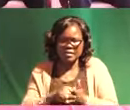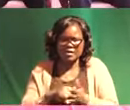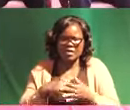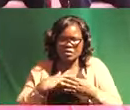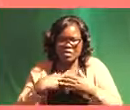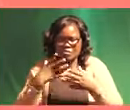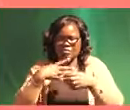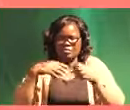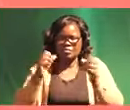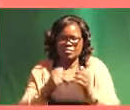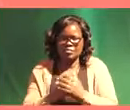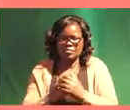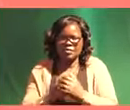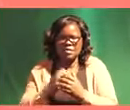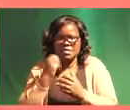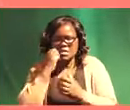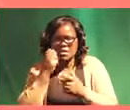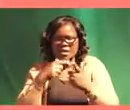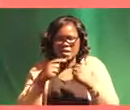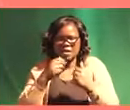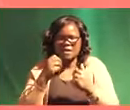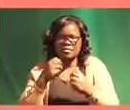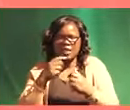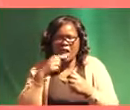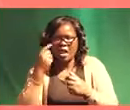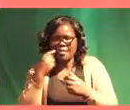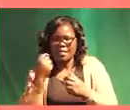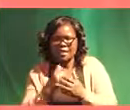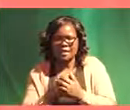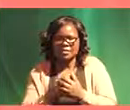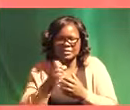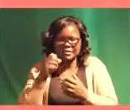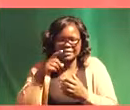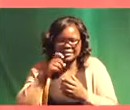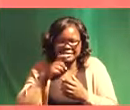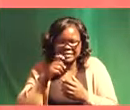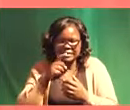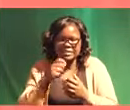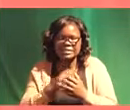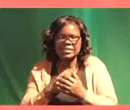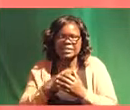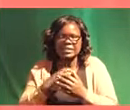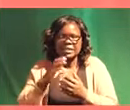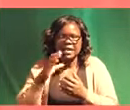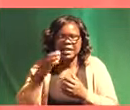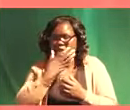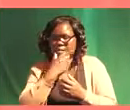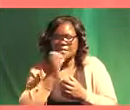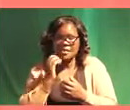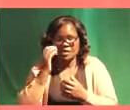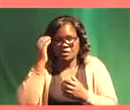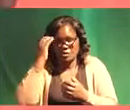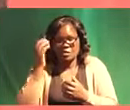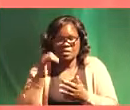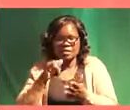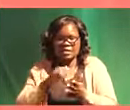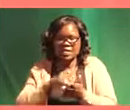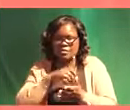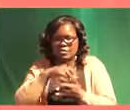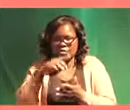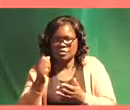Mheshimiwa Rais, kuna ugonjwa umekuja ya miraa ambayo ina wandundu inakula, na bwana siyesa kuna hiyo ripoti ya kwamba Mheshimiwa Rais,